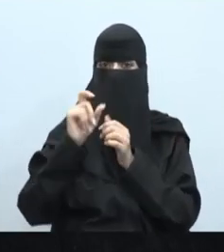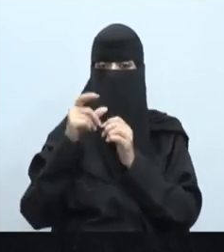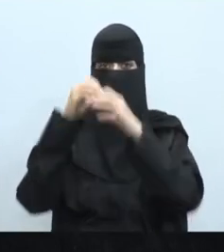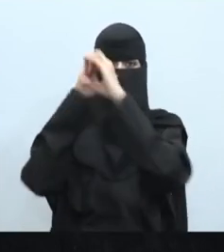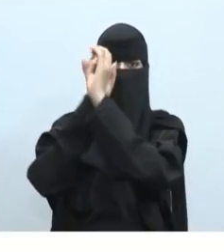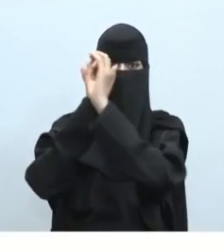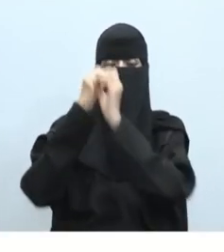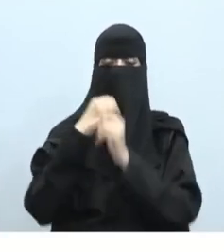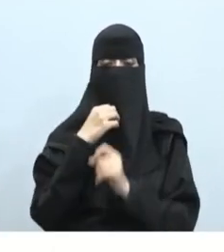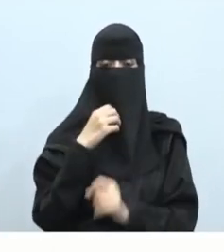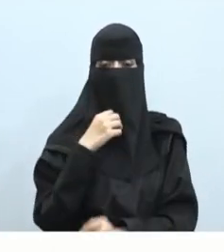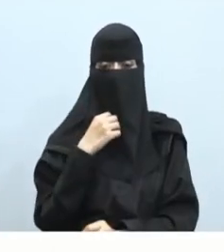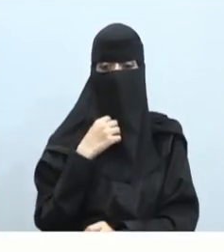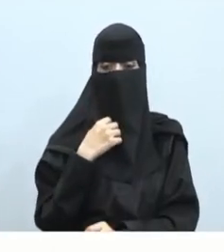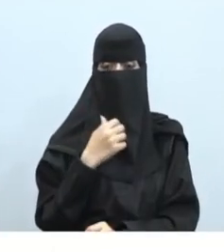التلسكوب